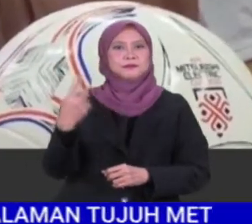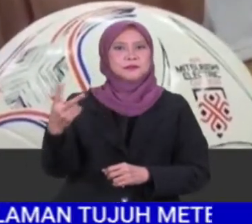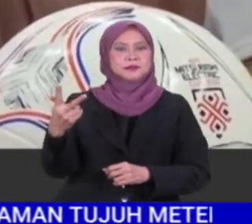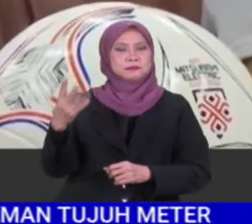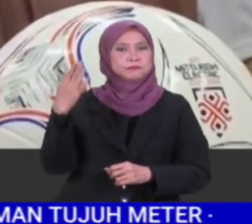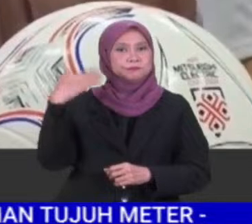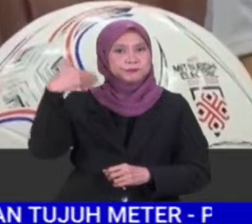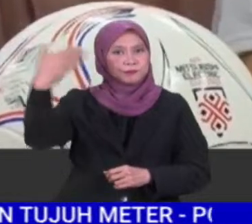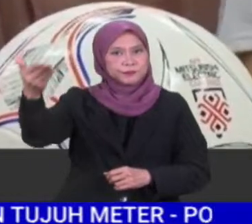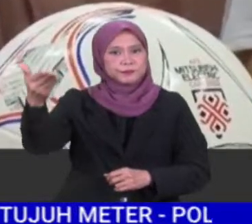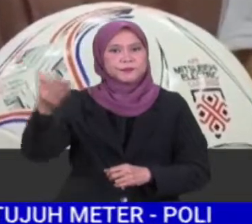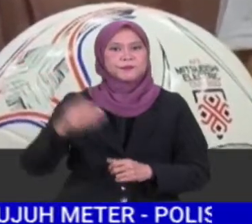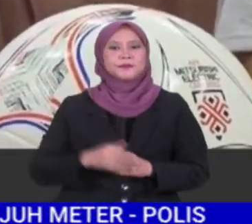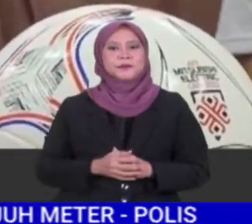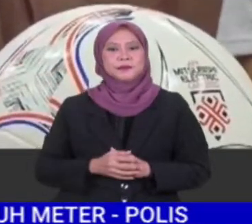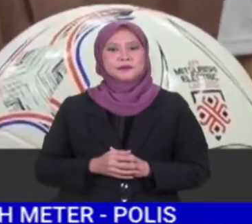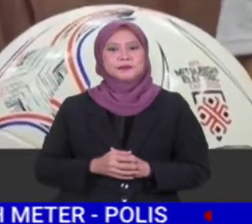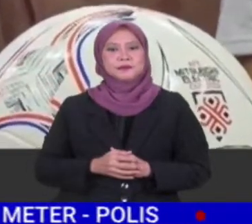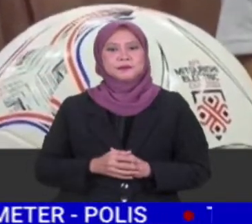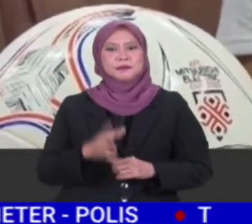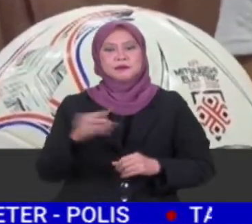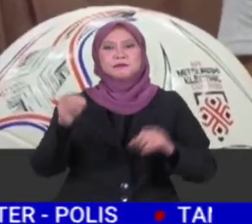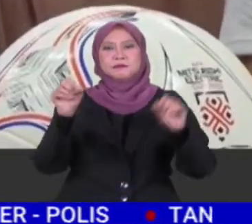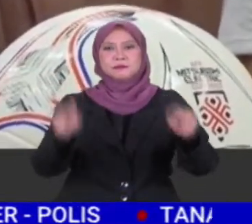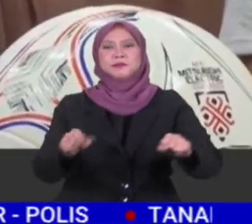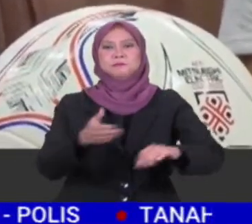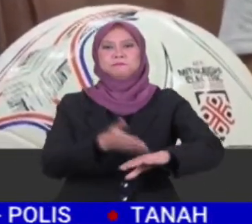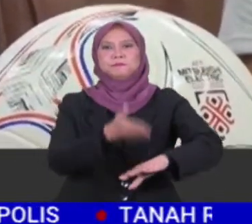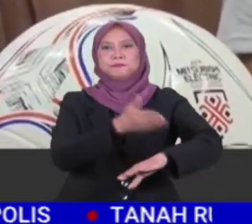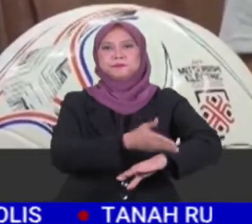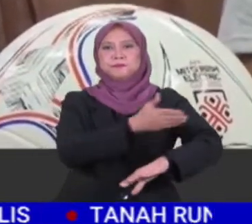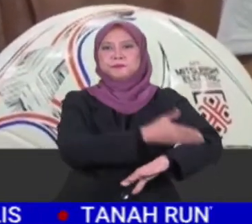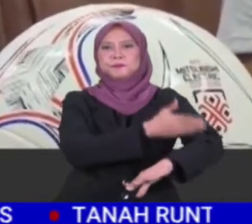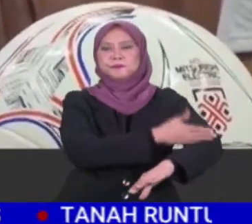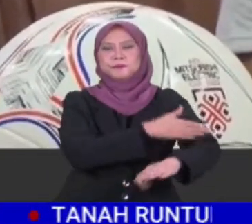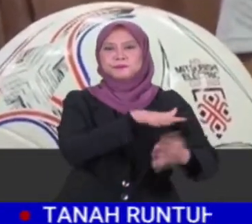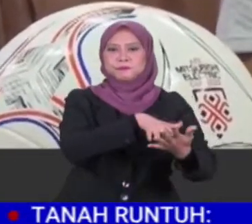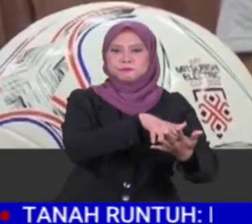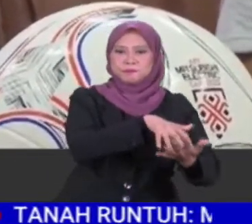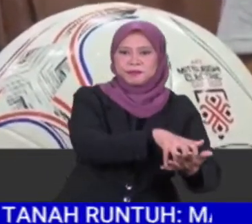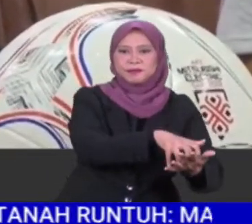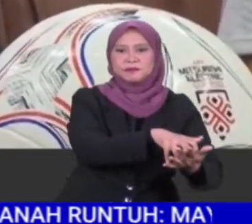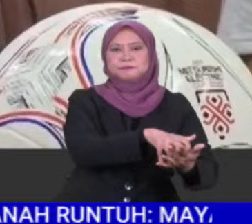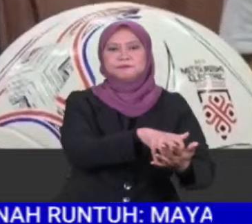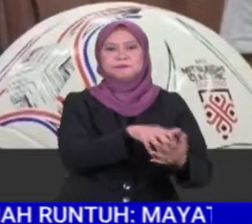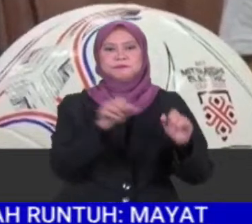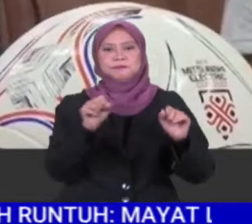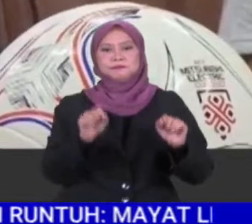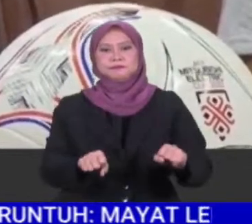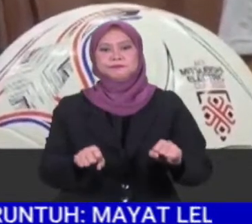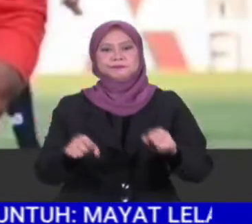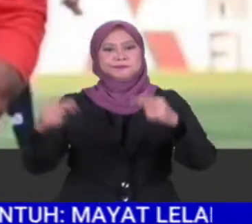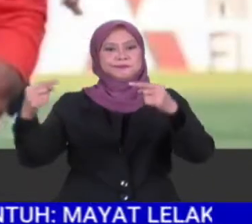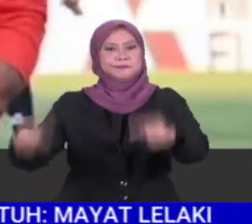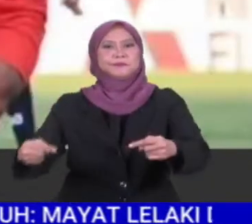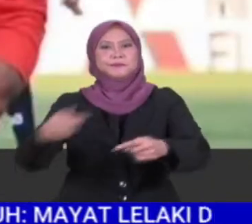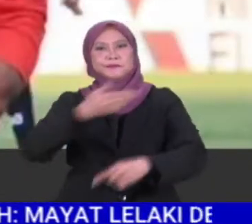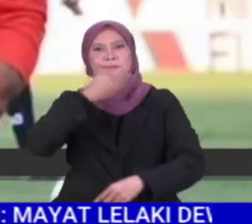game. And also our coaching team will be correct some part.